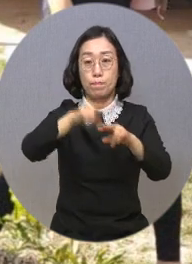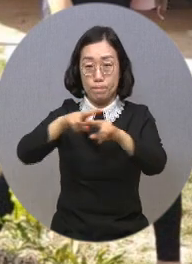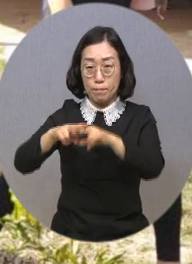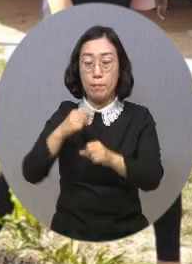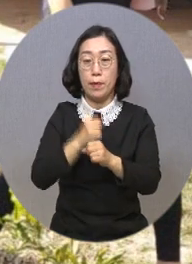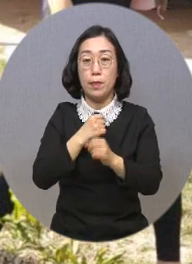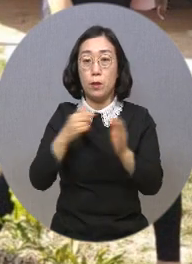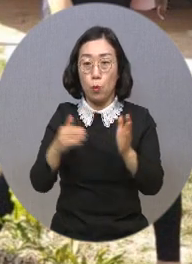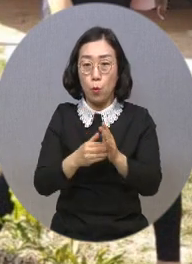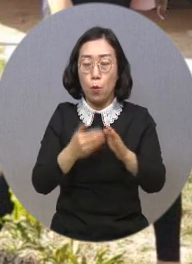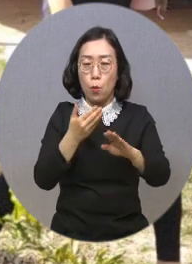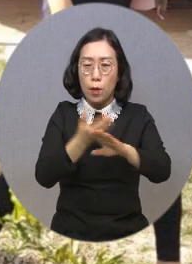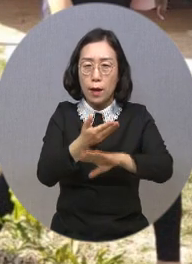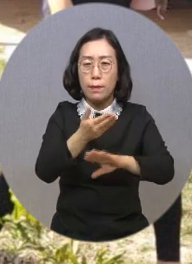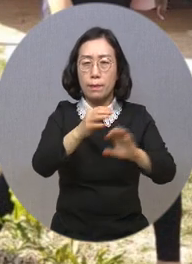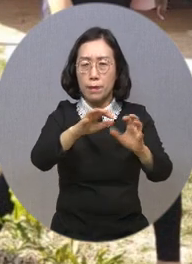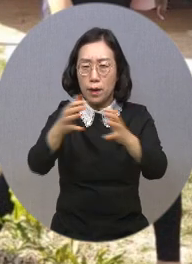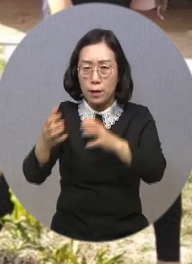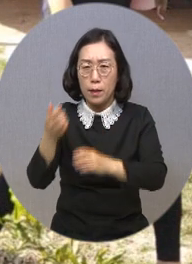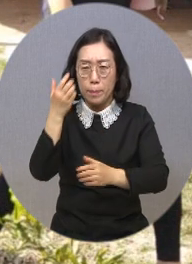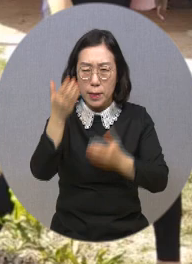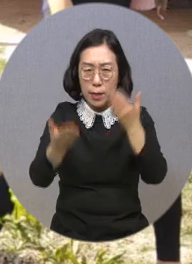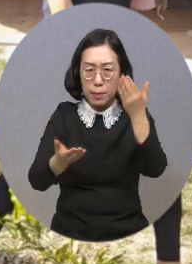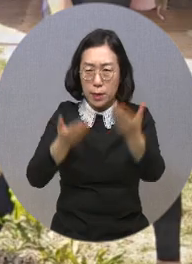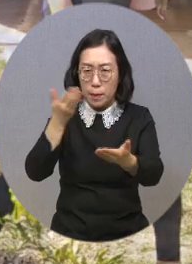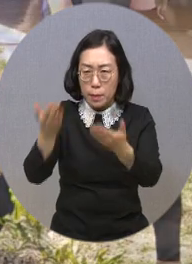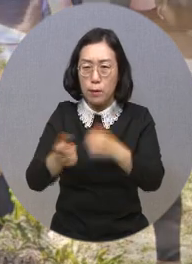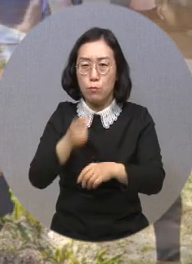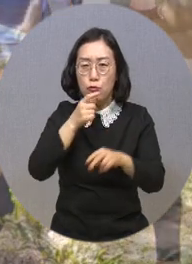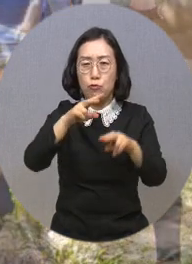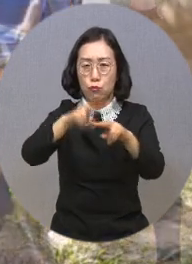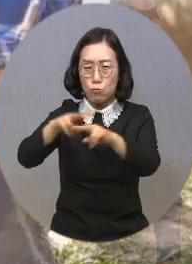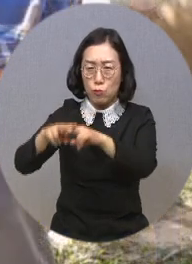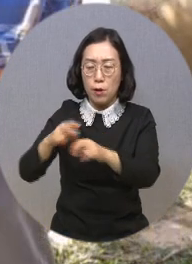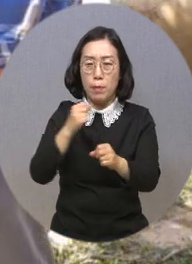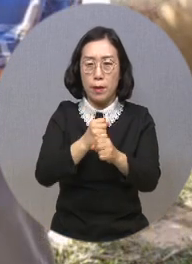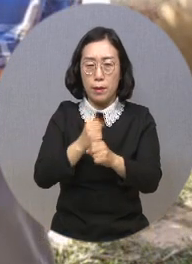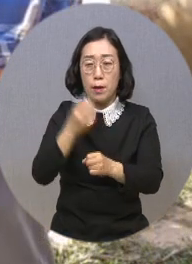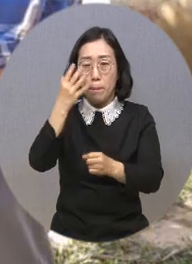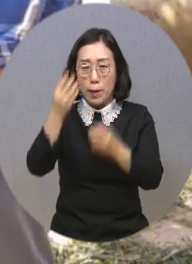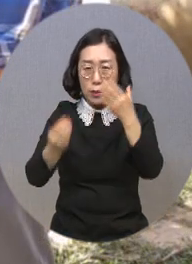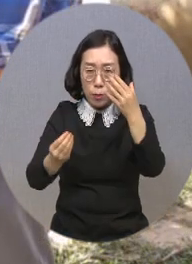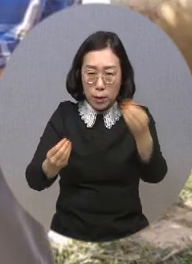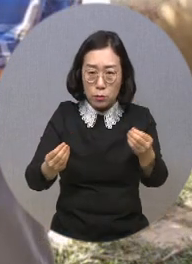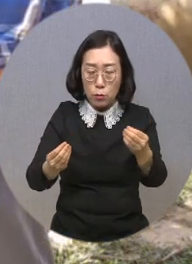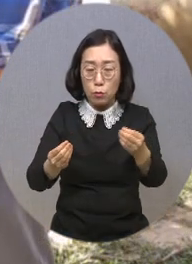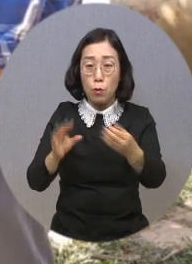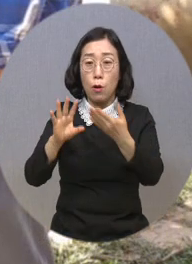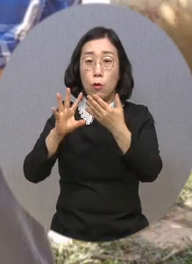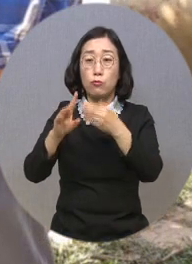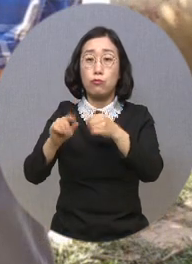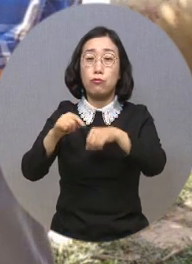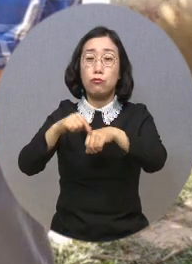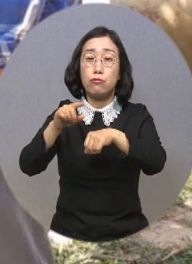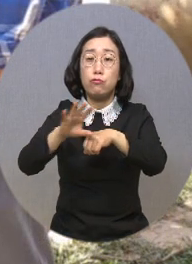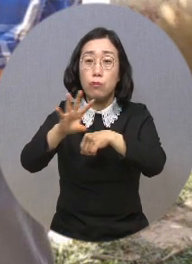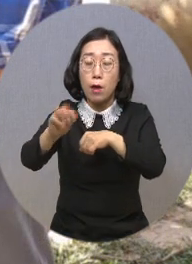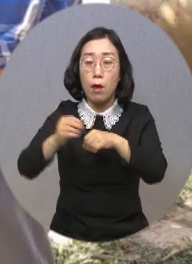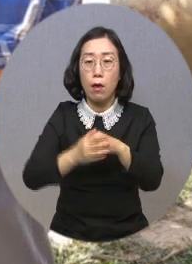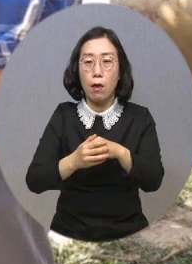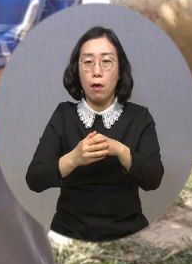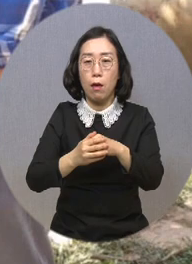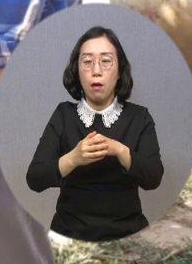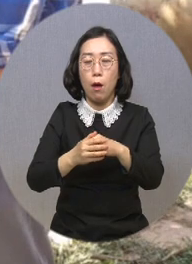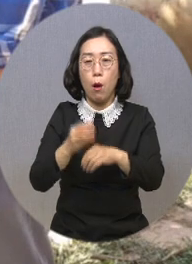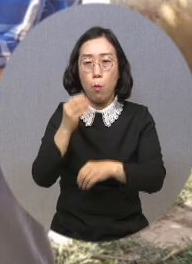세계 각국에서 봉사단체에서 우물을 많이 파준 걸 봤습니다. 네. 근데 대부분이 폐쇄되어 있는 걸 봤어요. 다 풀이 자르고